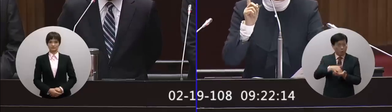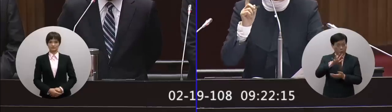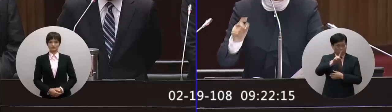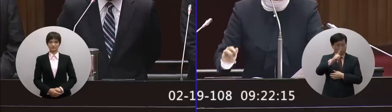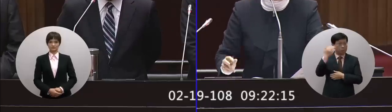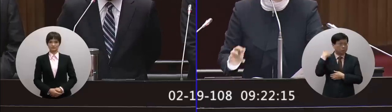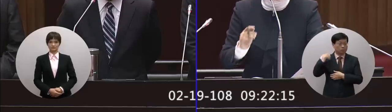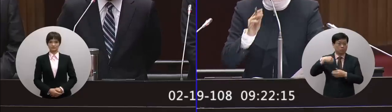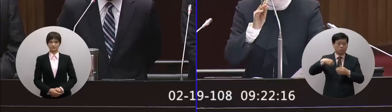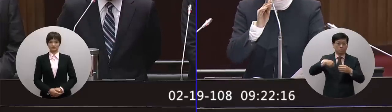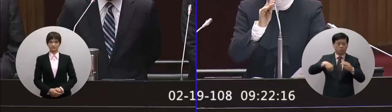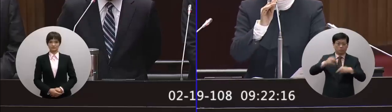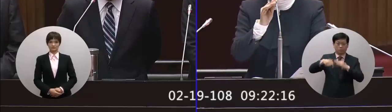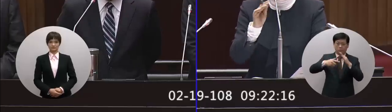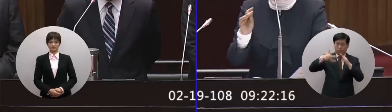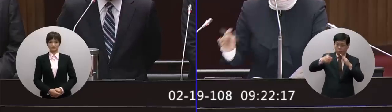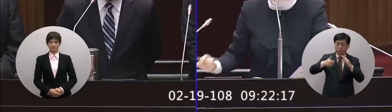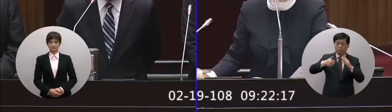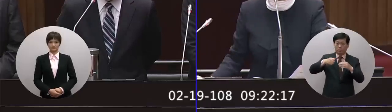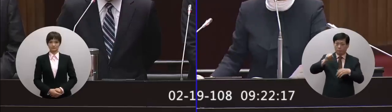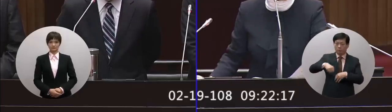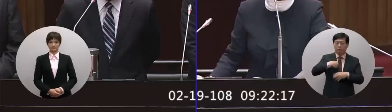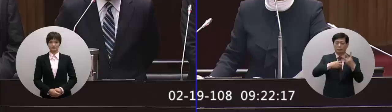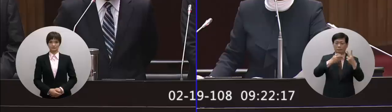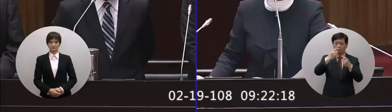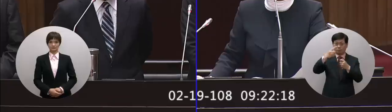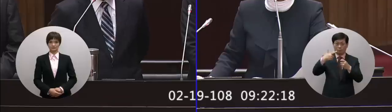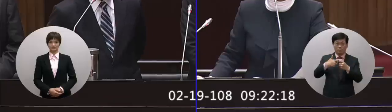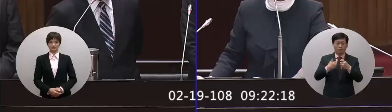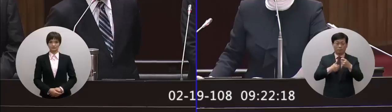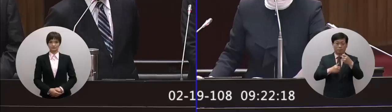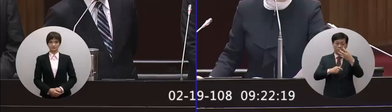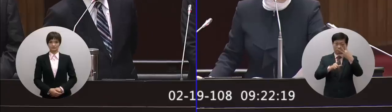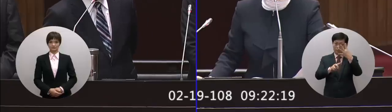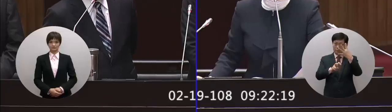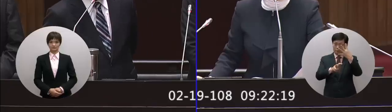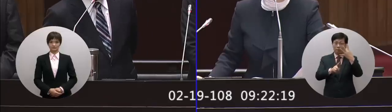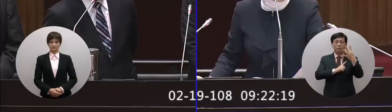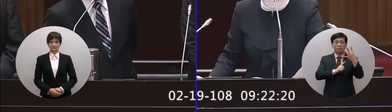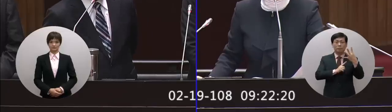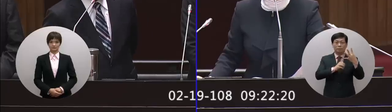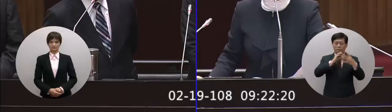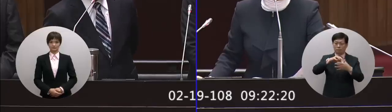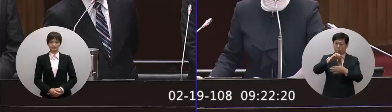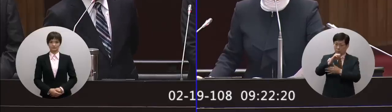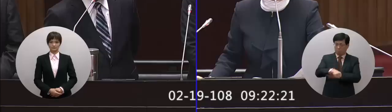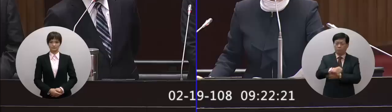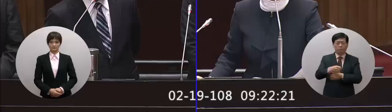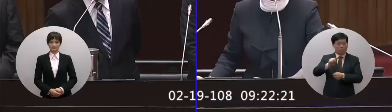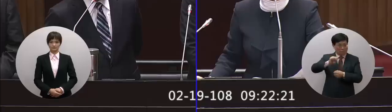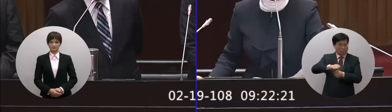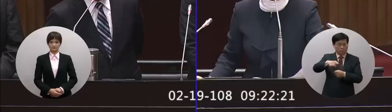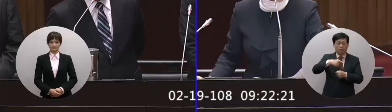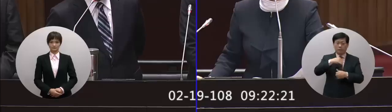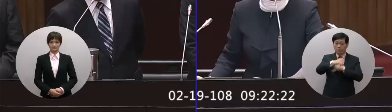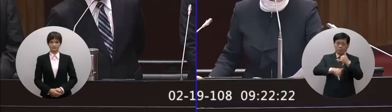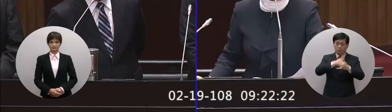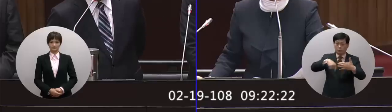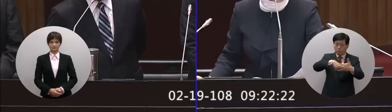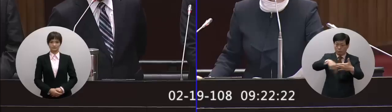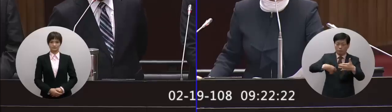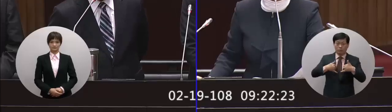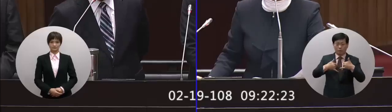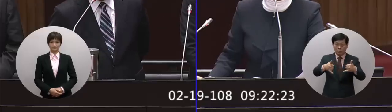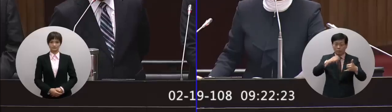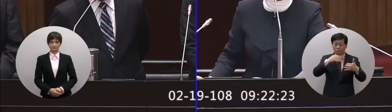位前行政院长愿意倾听，就在2016年的4月22号，他 核定征收生活圈道路交通